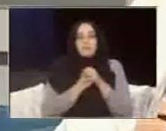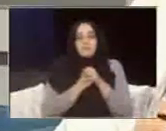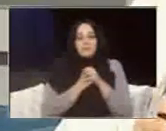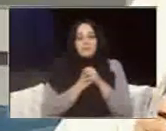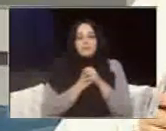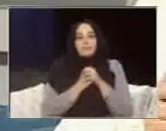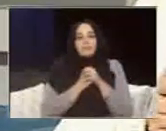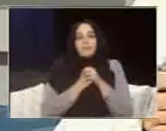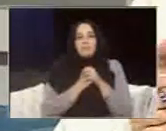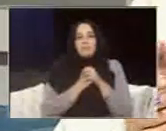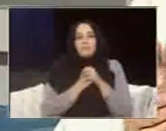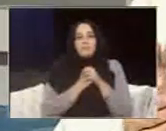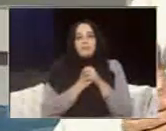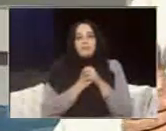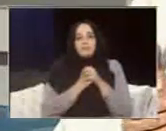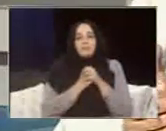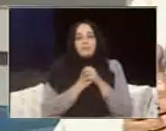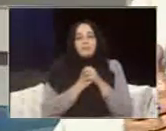الان